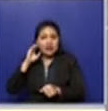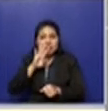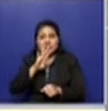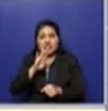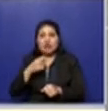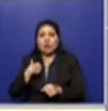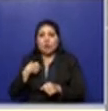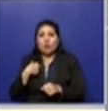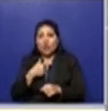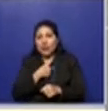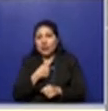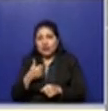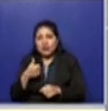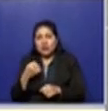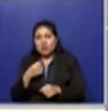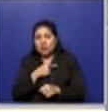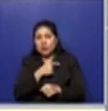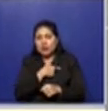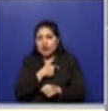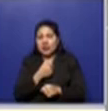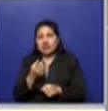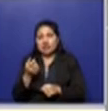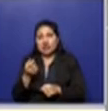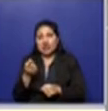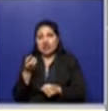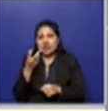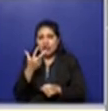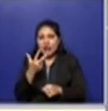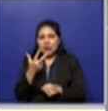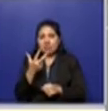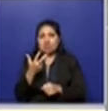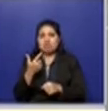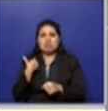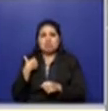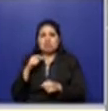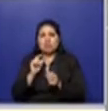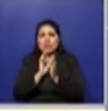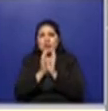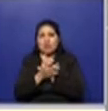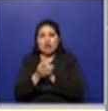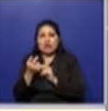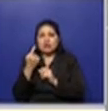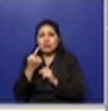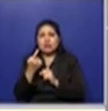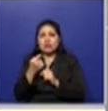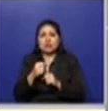ให้3ไม่มีความจูงใจต้องปรับปรุงให้2และถ้าไม่มีความน่าเชื่อถือให้คะแนน